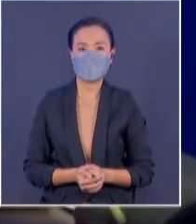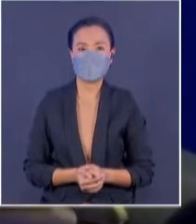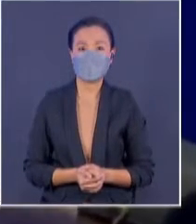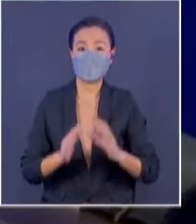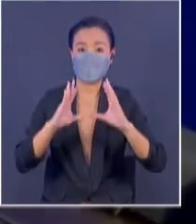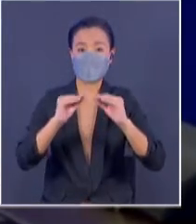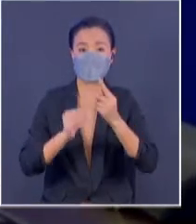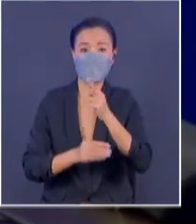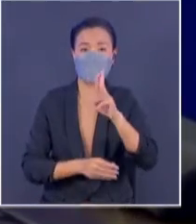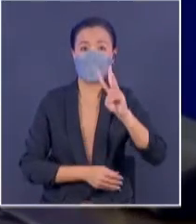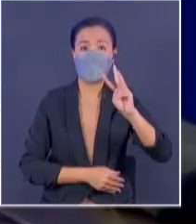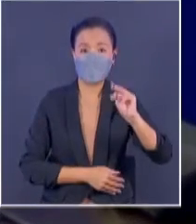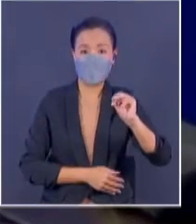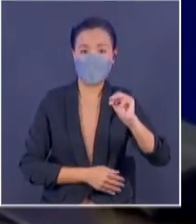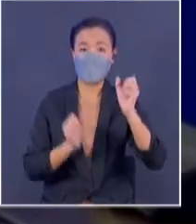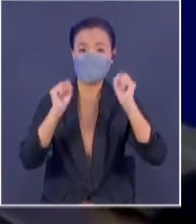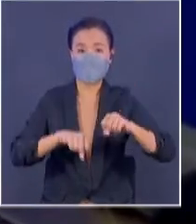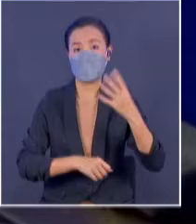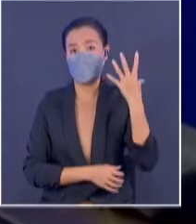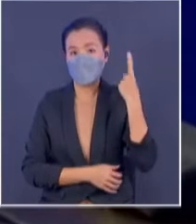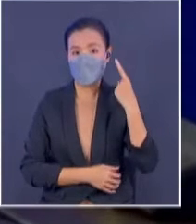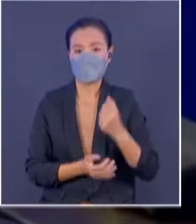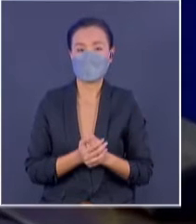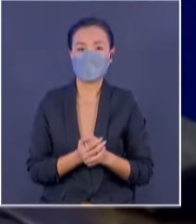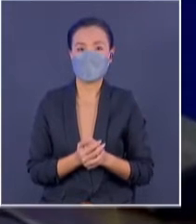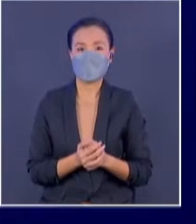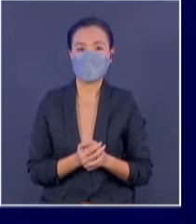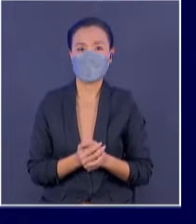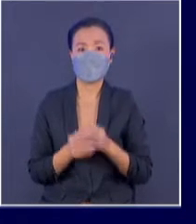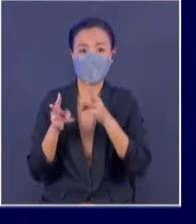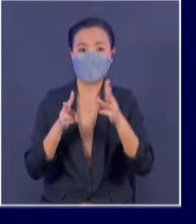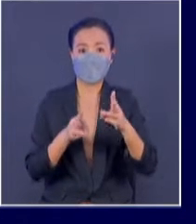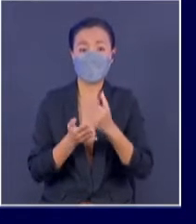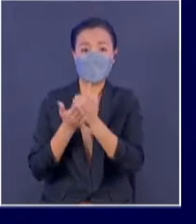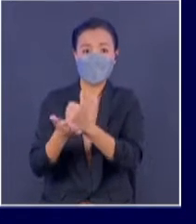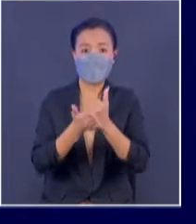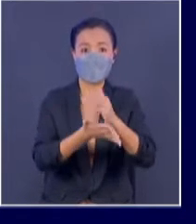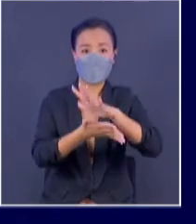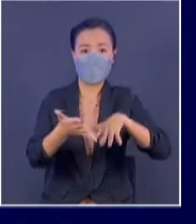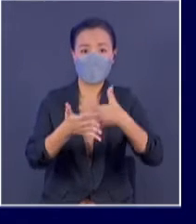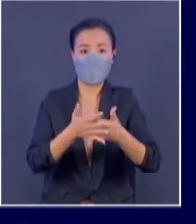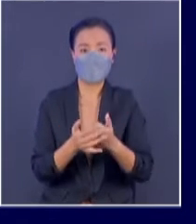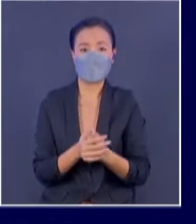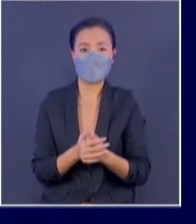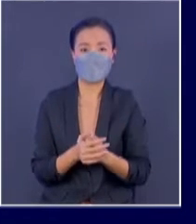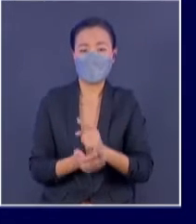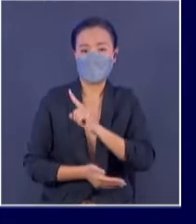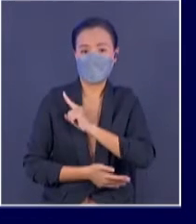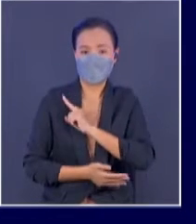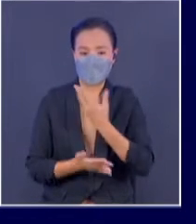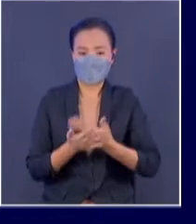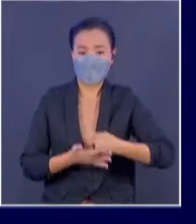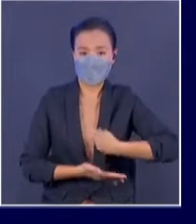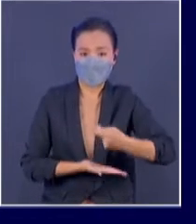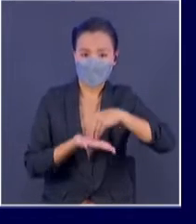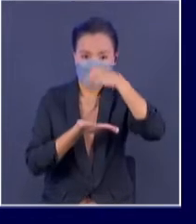ที่ประชุมคณะรัฐมนตรีหรือว่าครม.เมื่อวานนี้ได้เห็นชอบในหลักการมาตรการให้ความช่วยเหลือเพื่อบรรเทาภาระค่าใช้จ่ายด้านการศึกษ